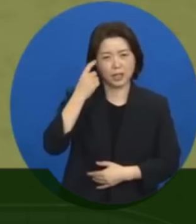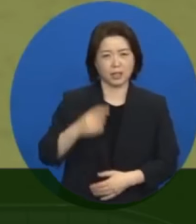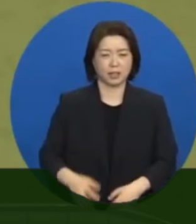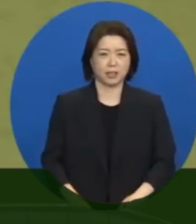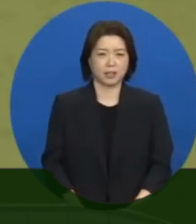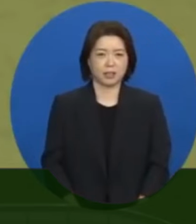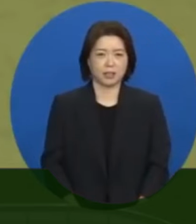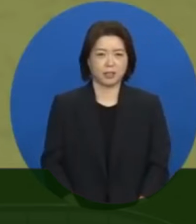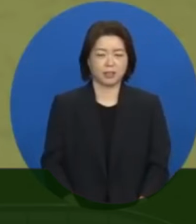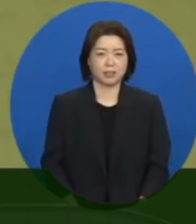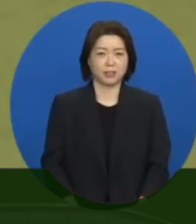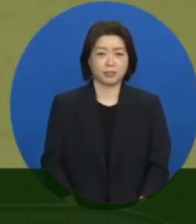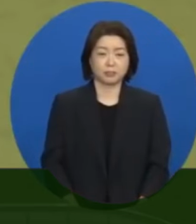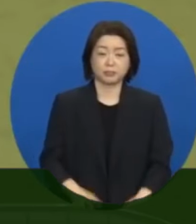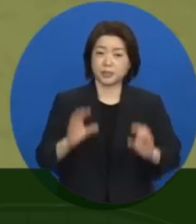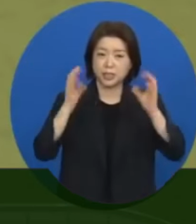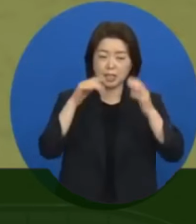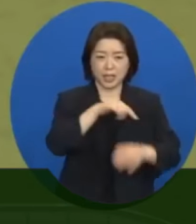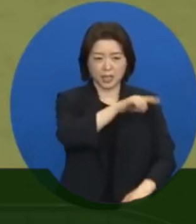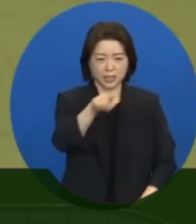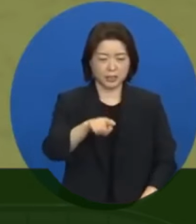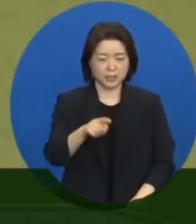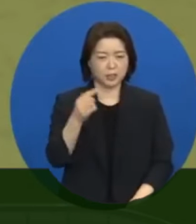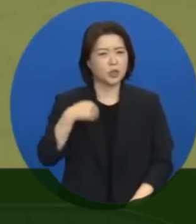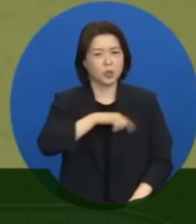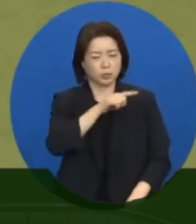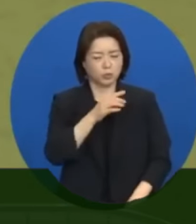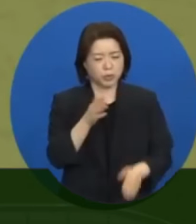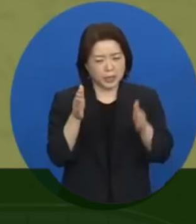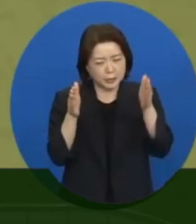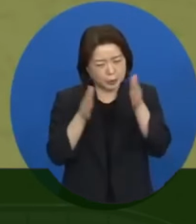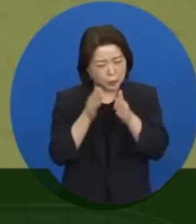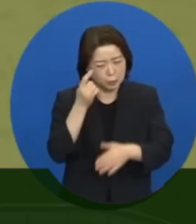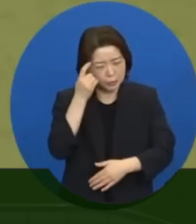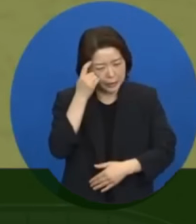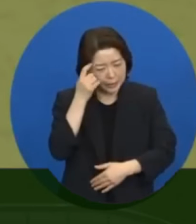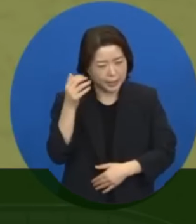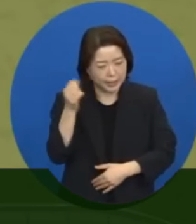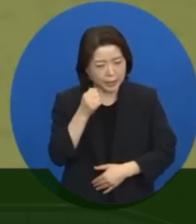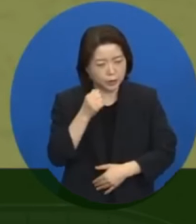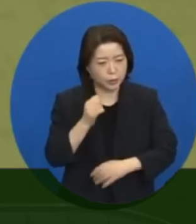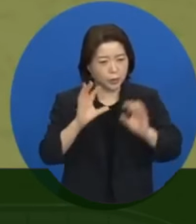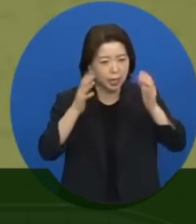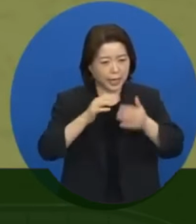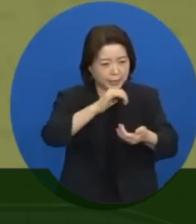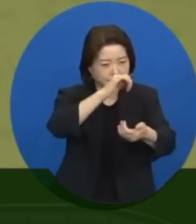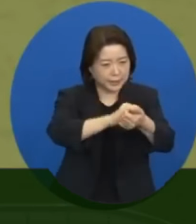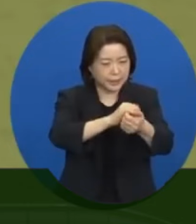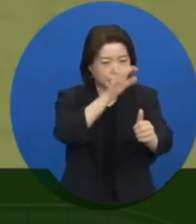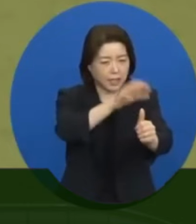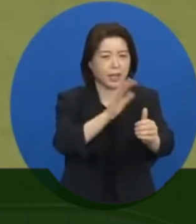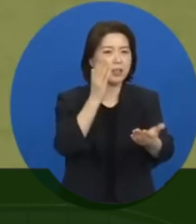관점으로 그의 인생을 한정짓지 마시기 바랍니다 부모도 자녀를 다 모릅니다